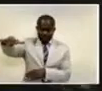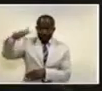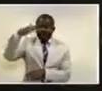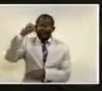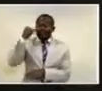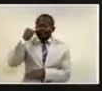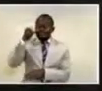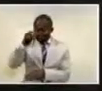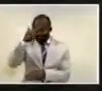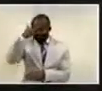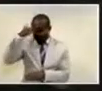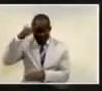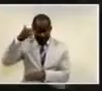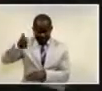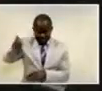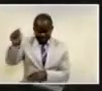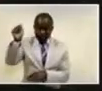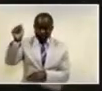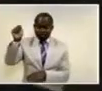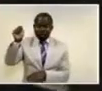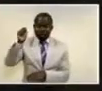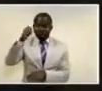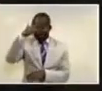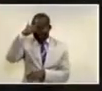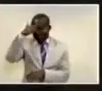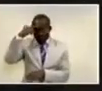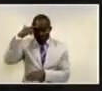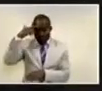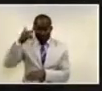niba ariko biteye